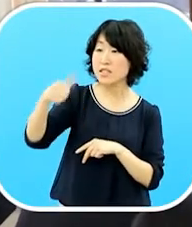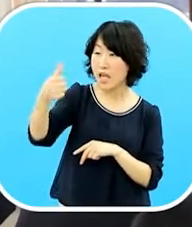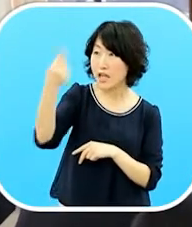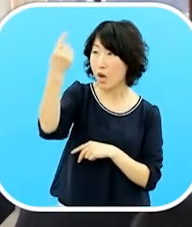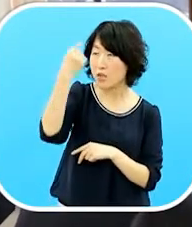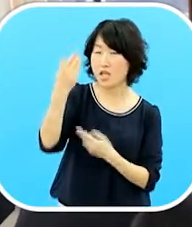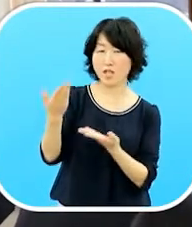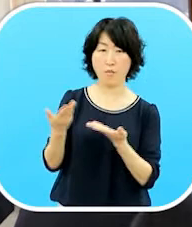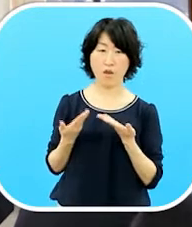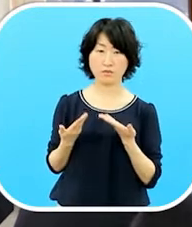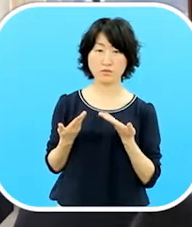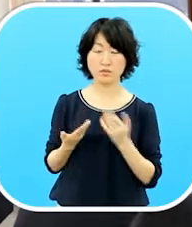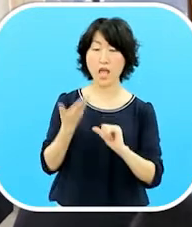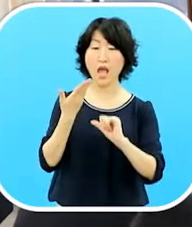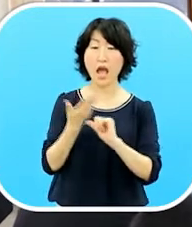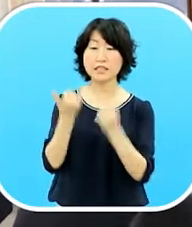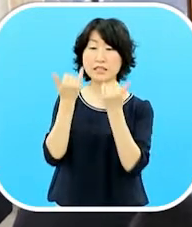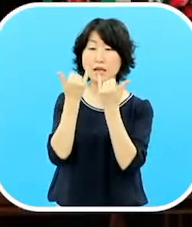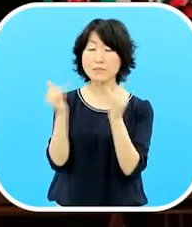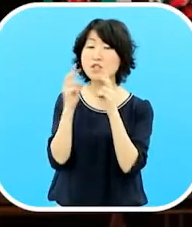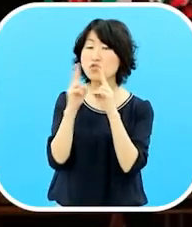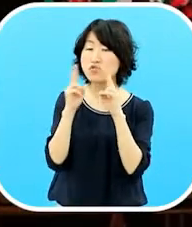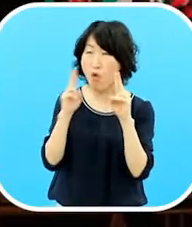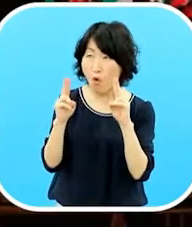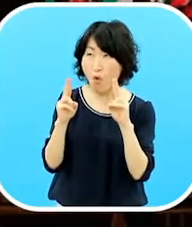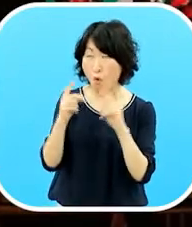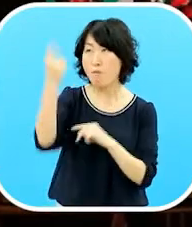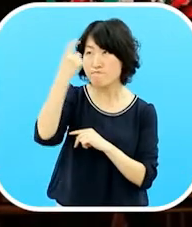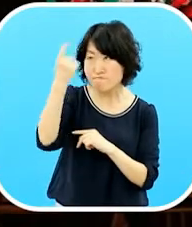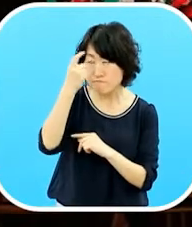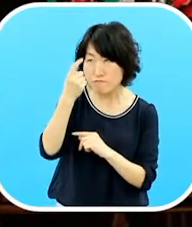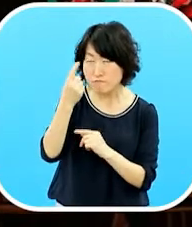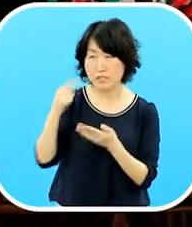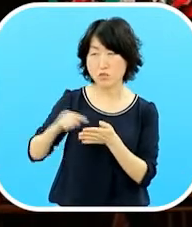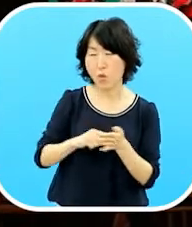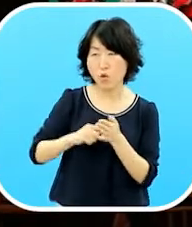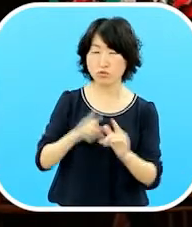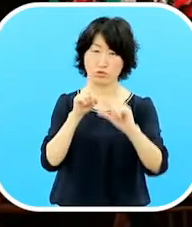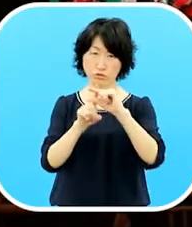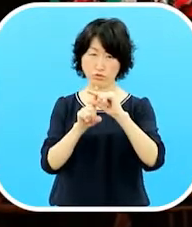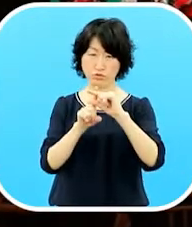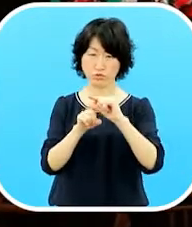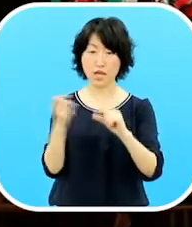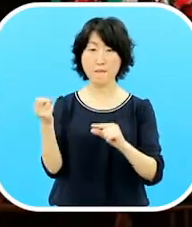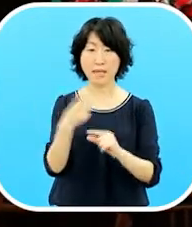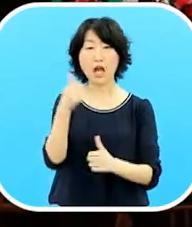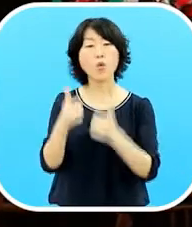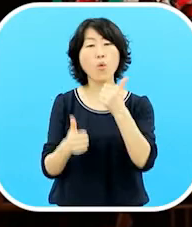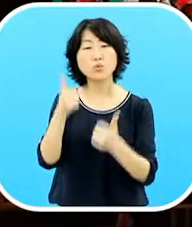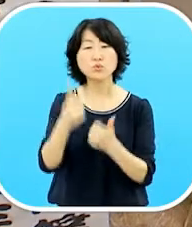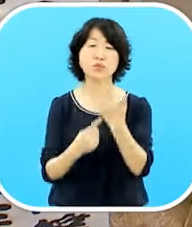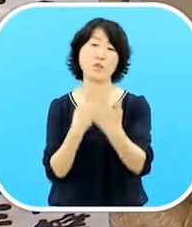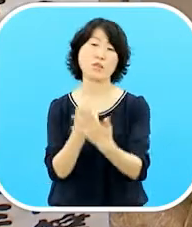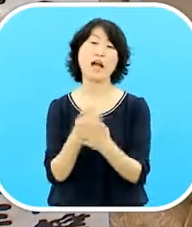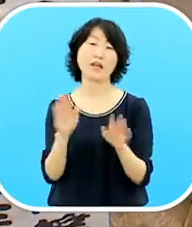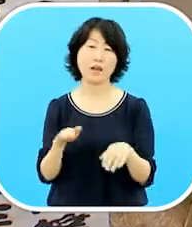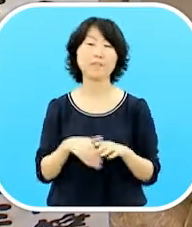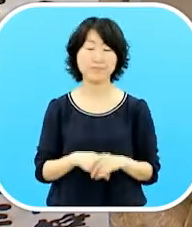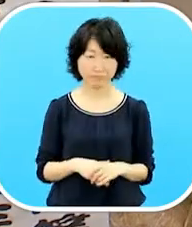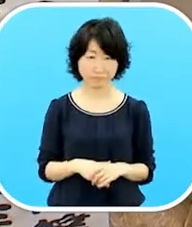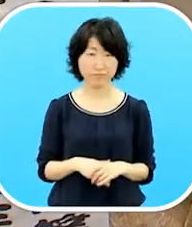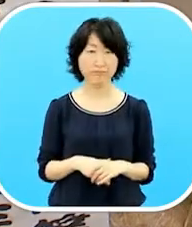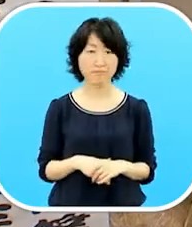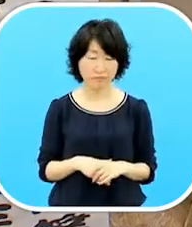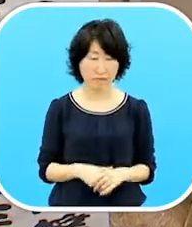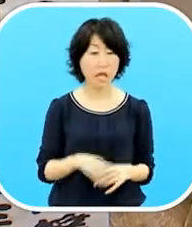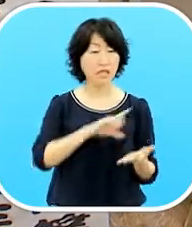民謡の継承に努力しています。また秋田県の高校のコンクールにも出場しています。 地域のイベントや施設で演